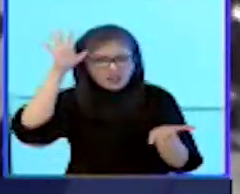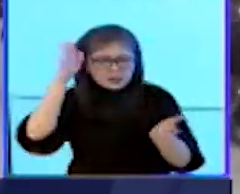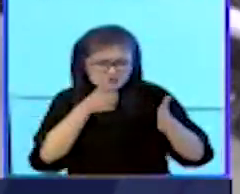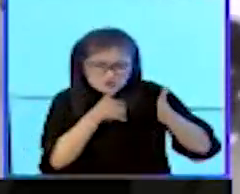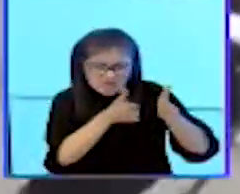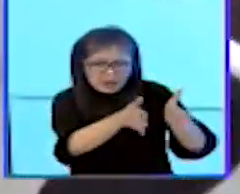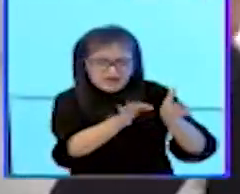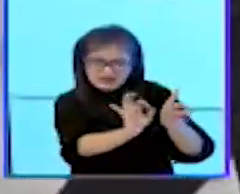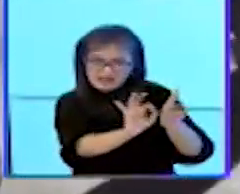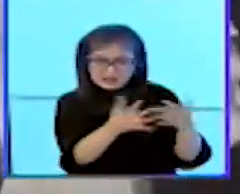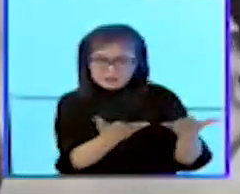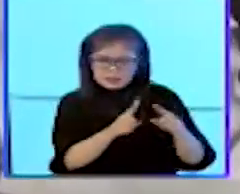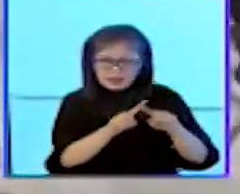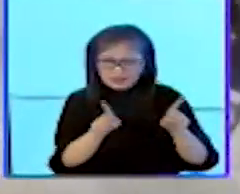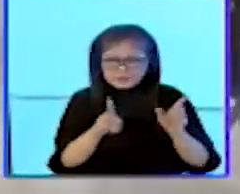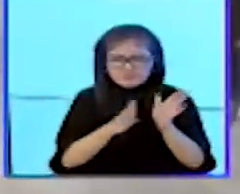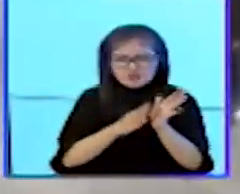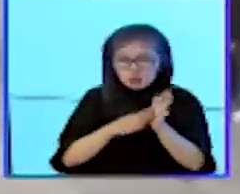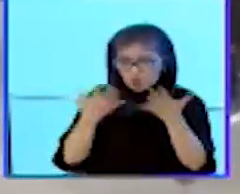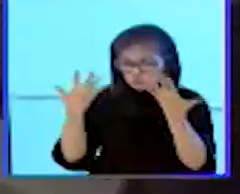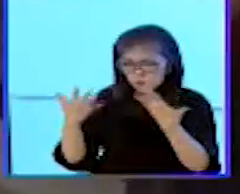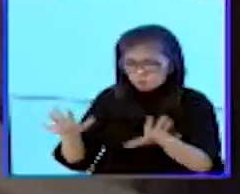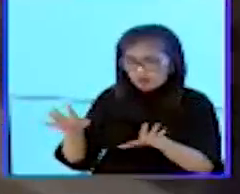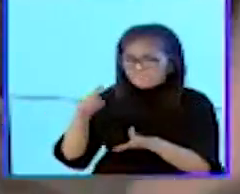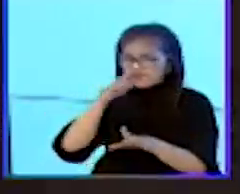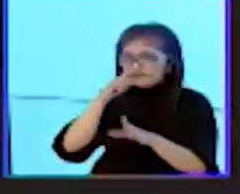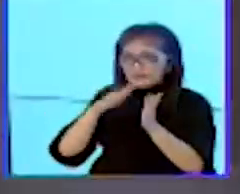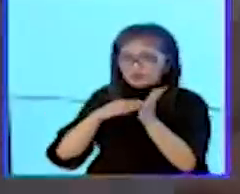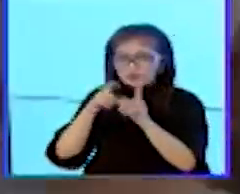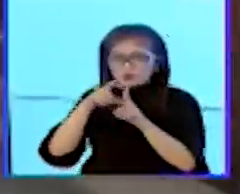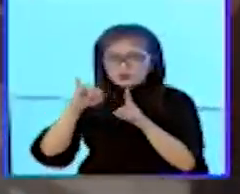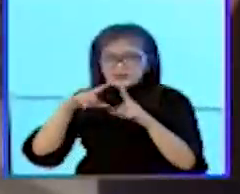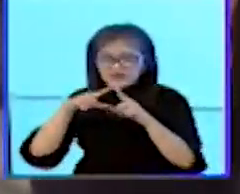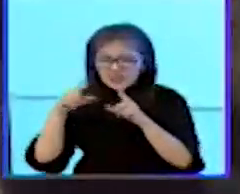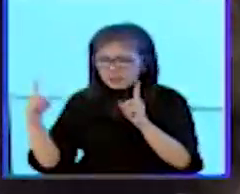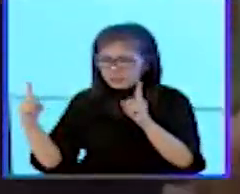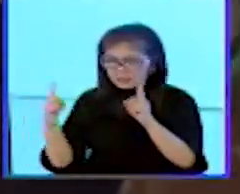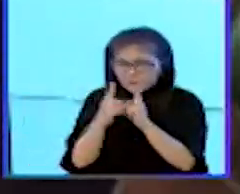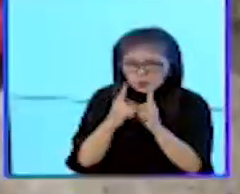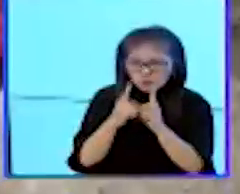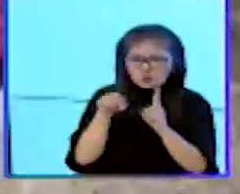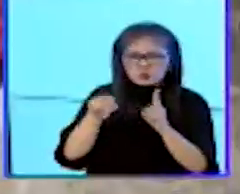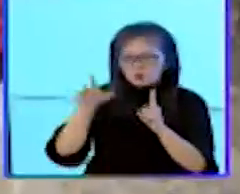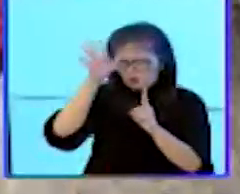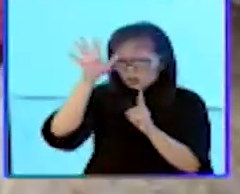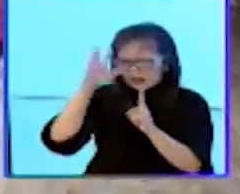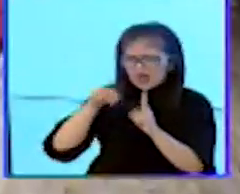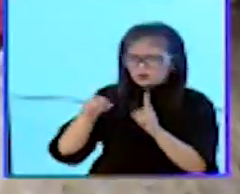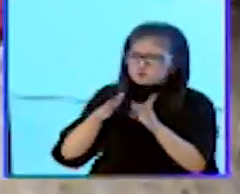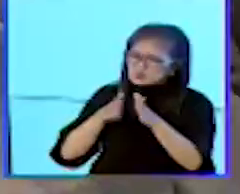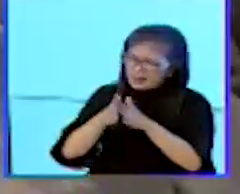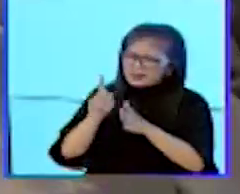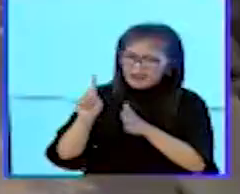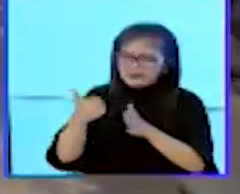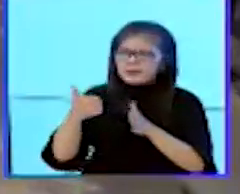Tapi setelah kita selesaikan dengan Pak Muspika tadi, sertifikat dua-duanya kita ketemukan, kan ada gambar jalan. Sengketa